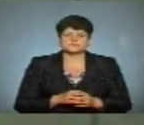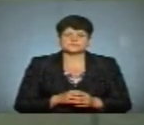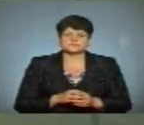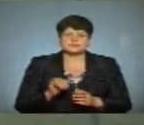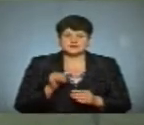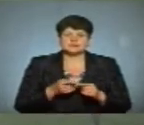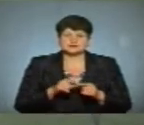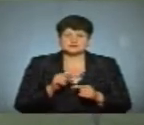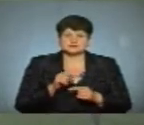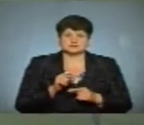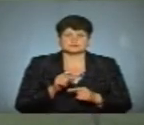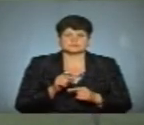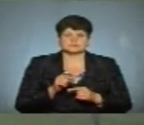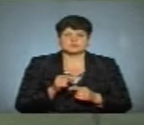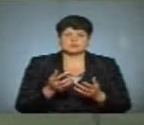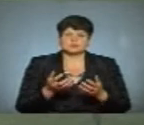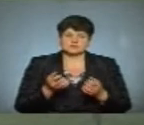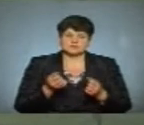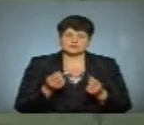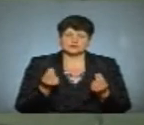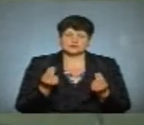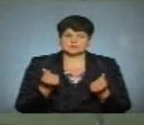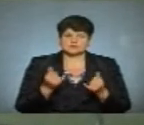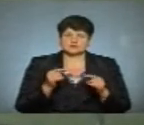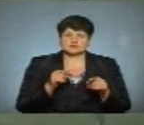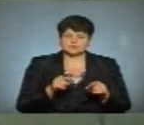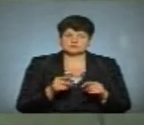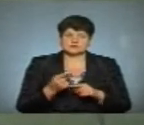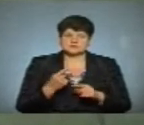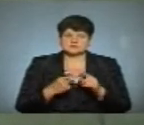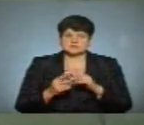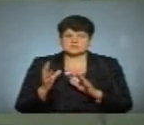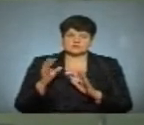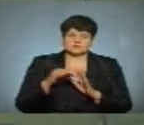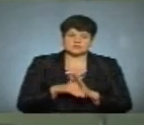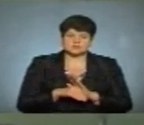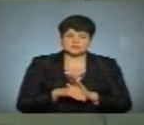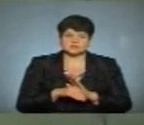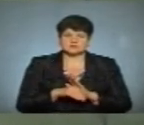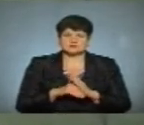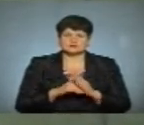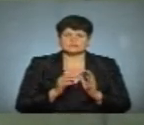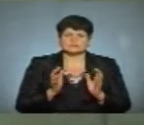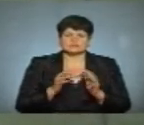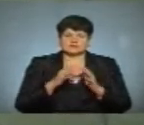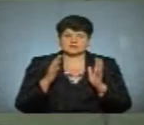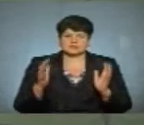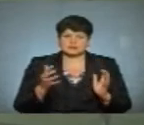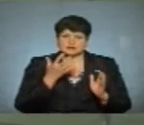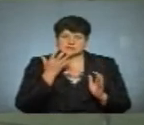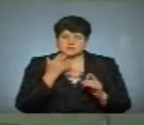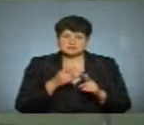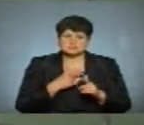і цим самим отримувати кошти для того, щоб їх назад вкладати чи в теплиці, чи